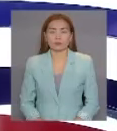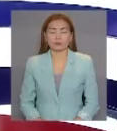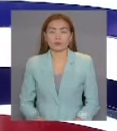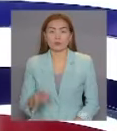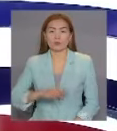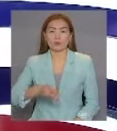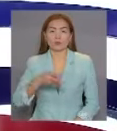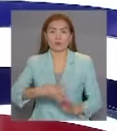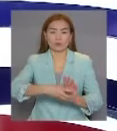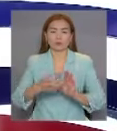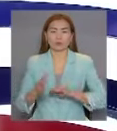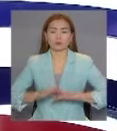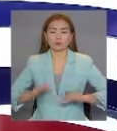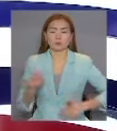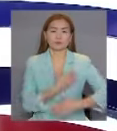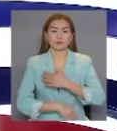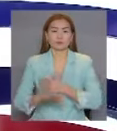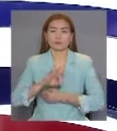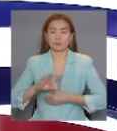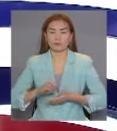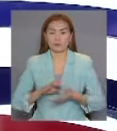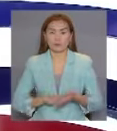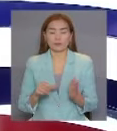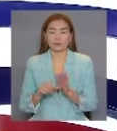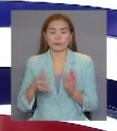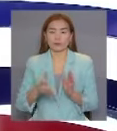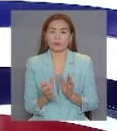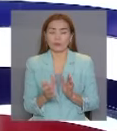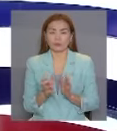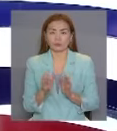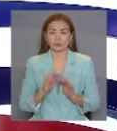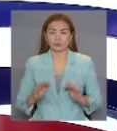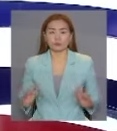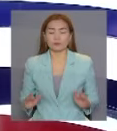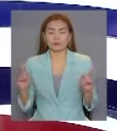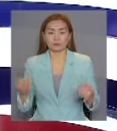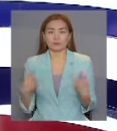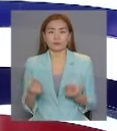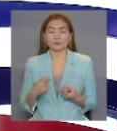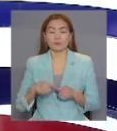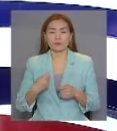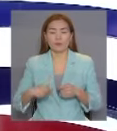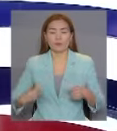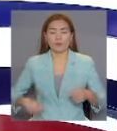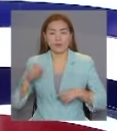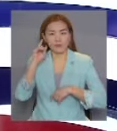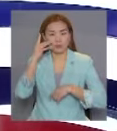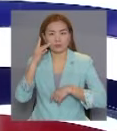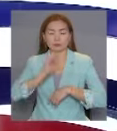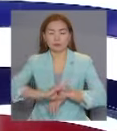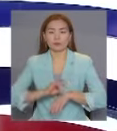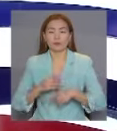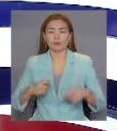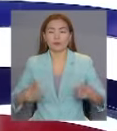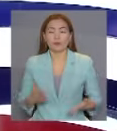Өңірде 3900 бала мүгедектік санатында, ал 6500-ден астам баланың дамуында кеше өлеу мен психикалық